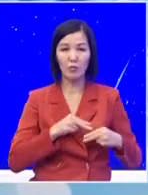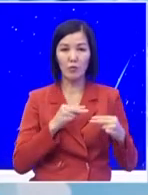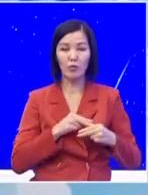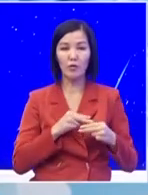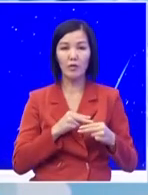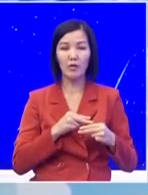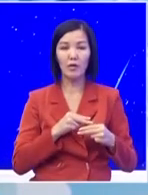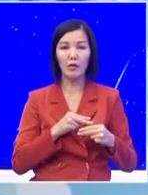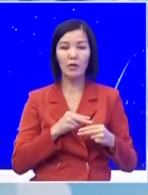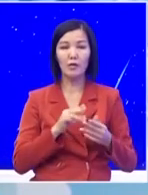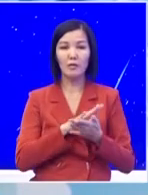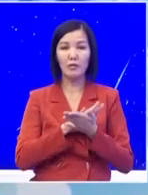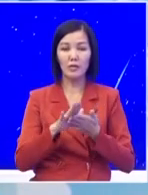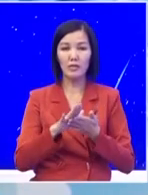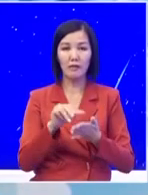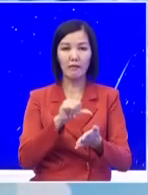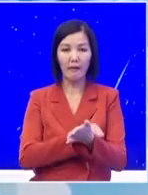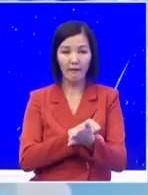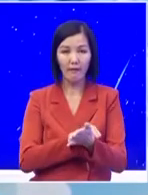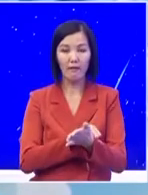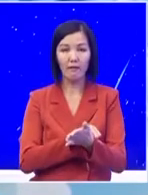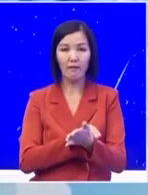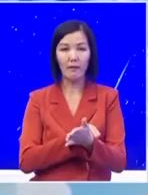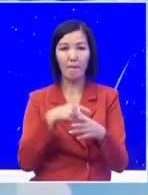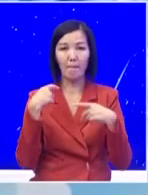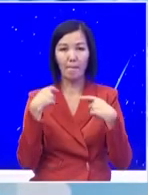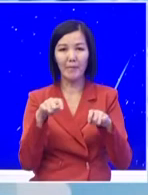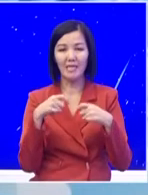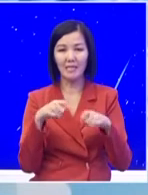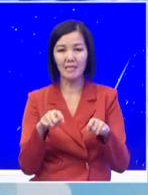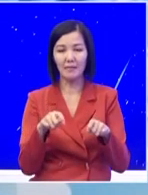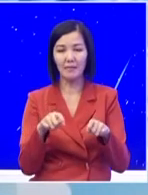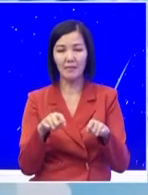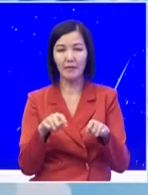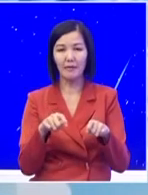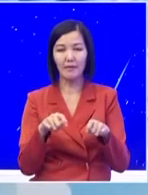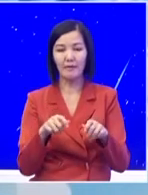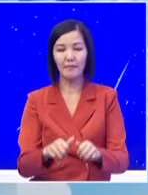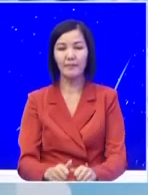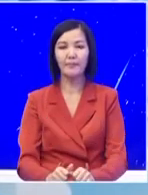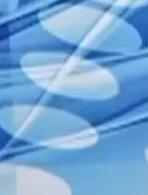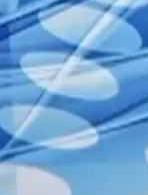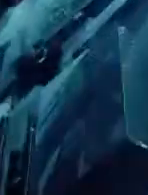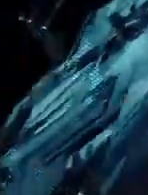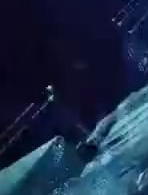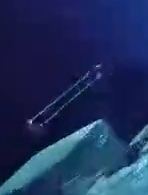именно чисто по наркотическим, по синтетическим наркотикам.